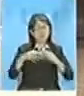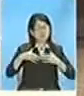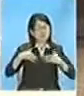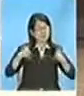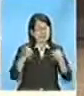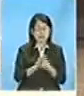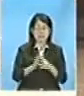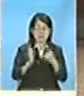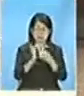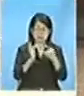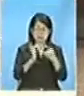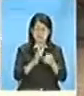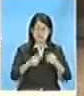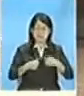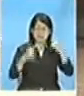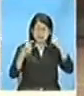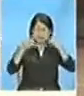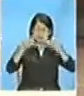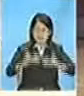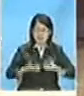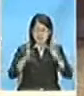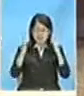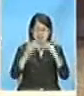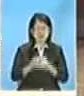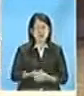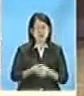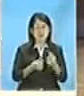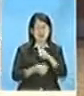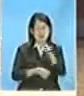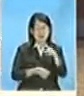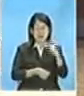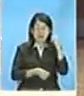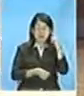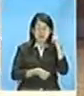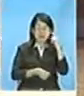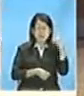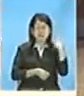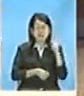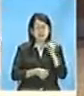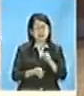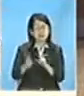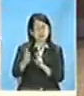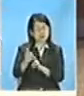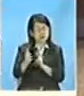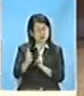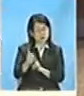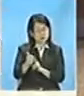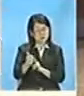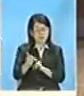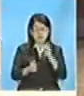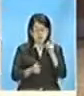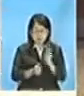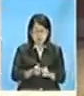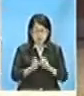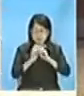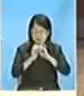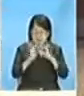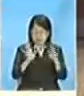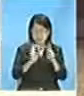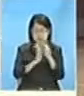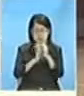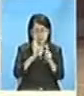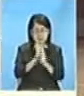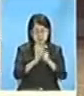างน้อยก็ลดความเครียดลงหลายท่านอาจคิดว่ารองประธานวุฒิน่าจะต้องเป็นคนที่แม่นตัวบทกฎหม